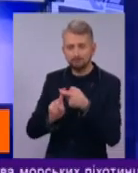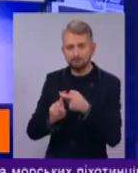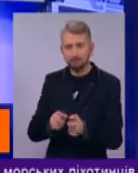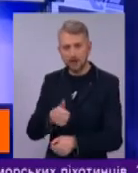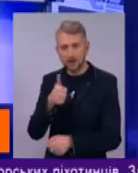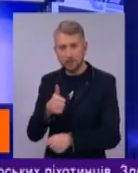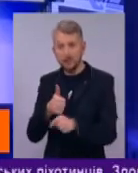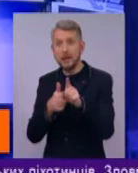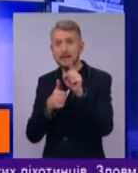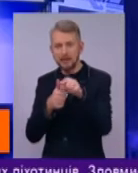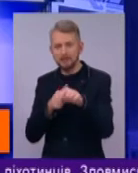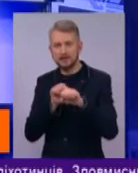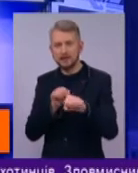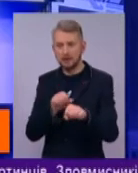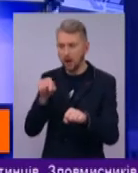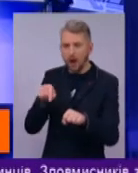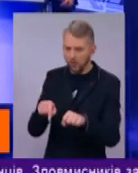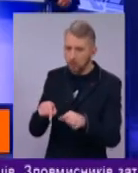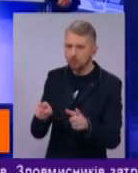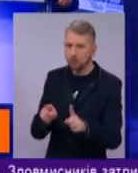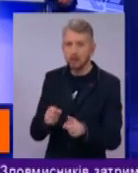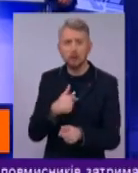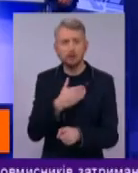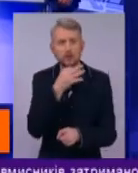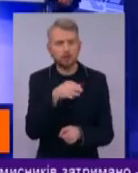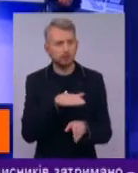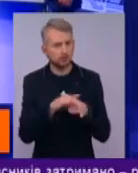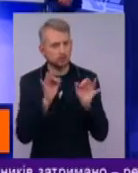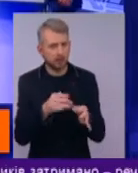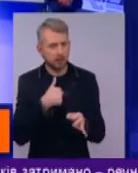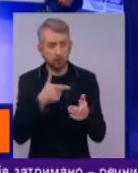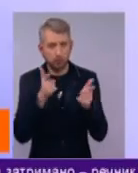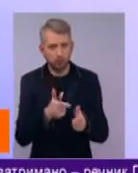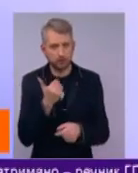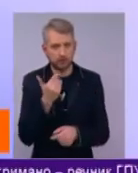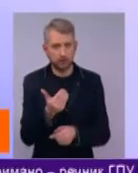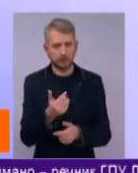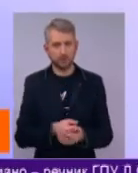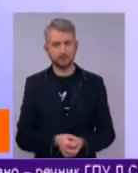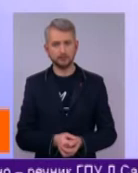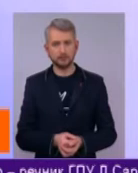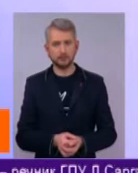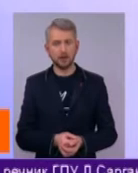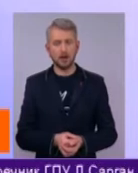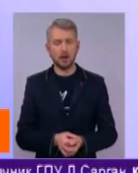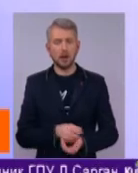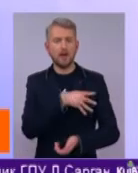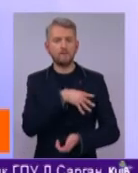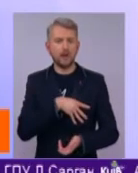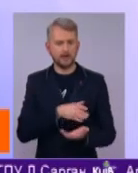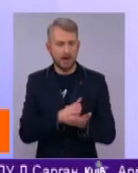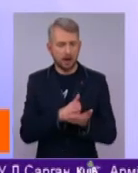захистили там, а тут? Я вам скажу, ви абсолютно вірні, я погоджуюсь з вами. Ветеран, він